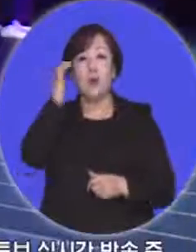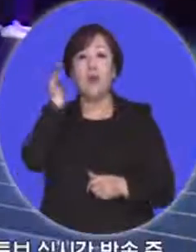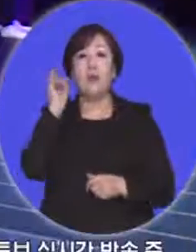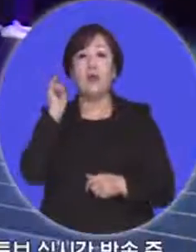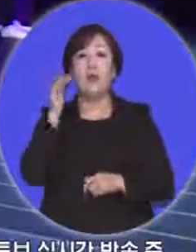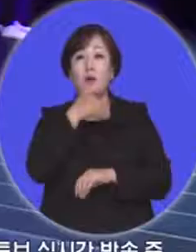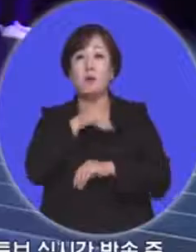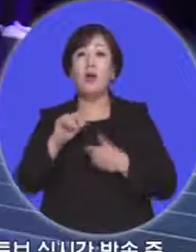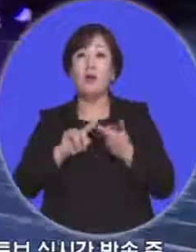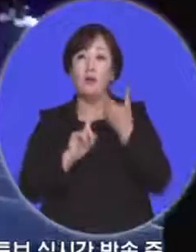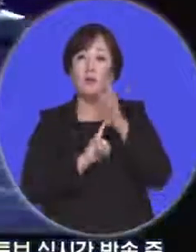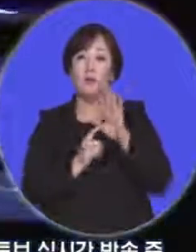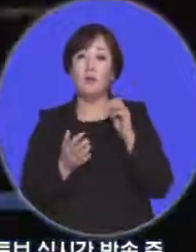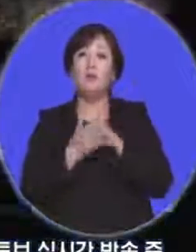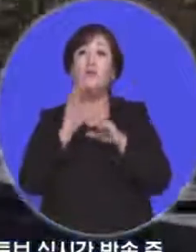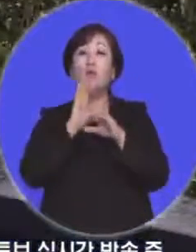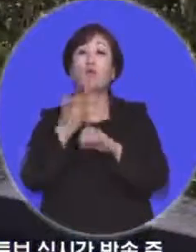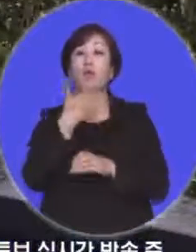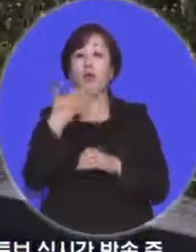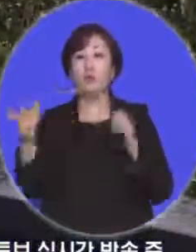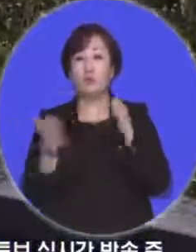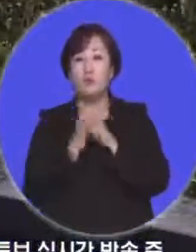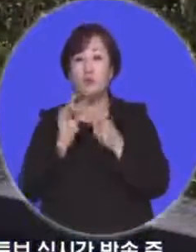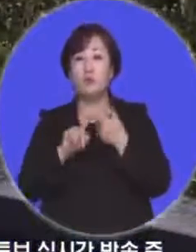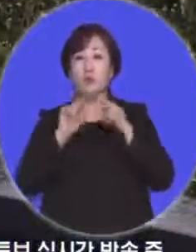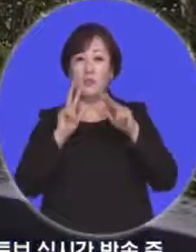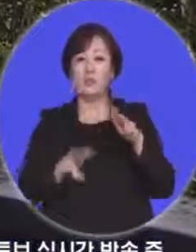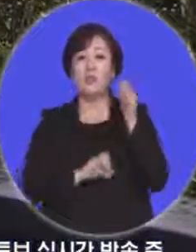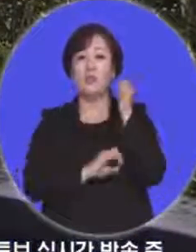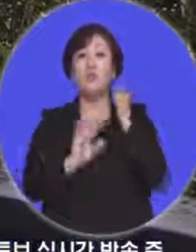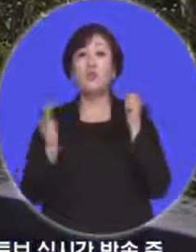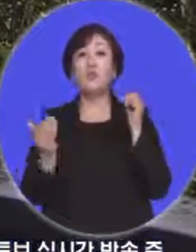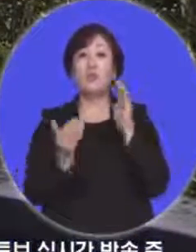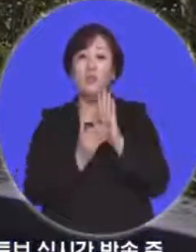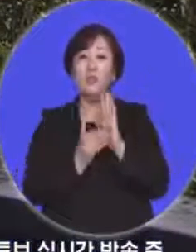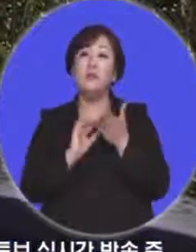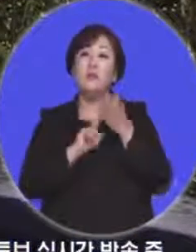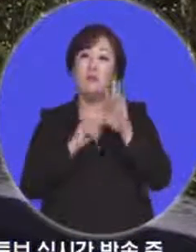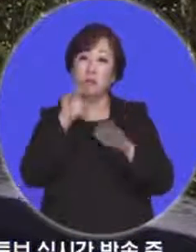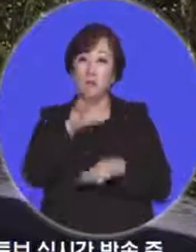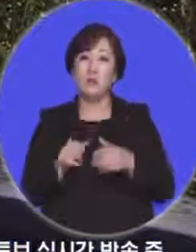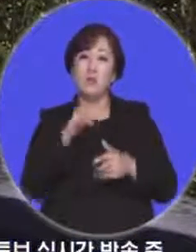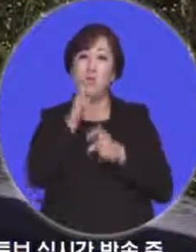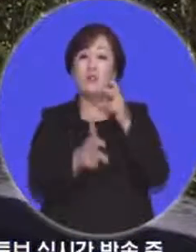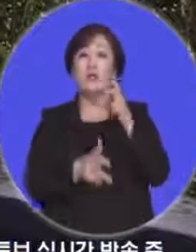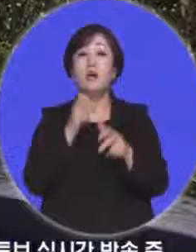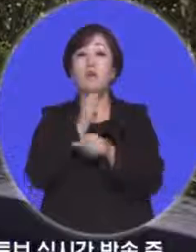불가피해졌습니다. 코로나19가 이제 막 태동 단계에 있는 울산의 전시 컨벤션